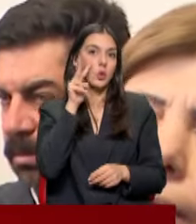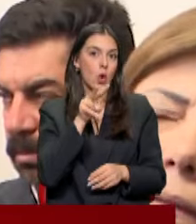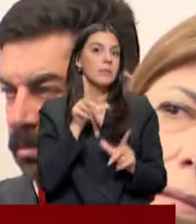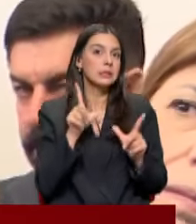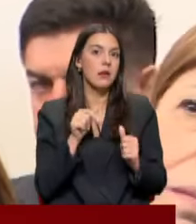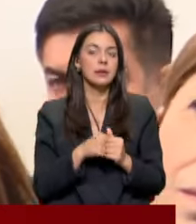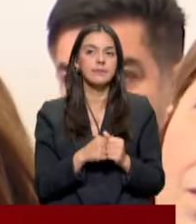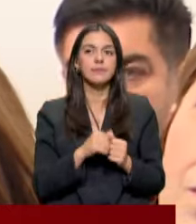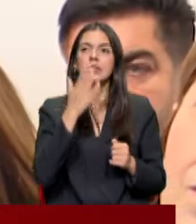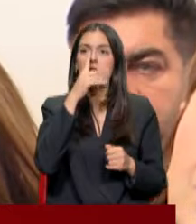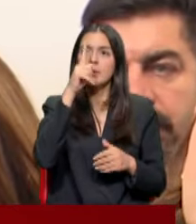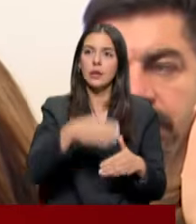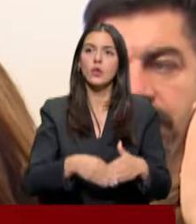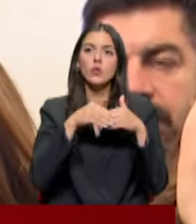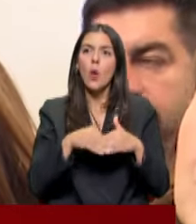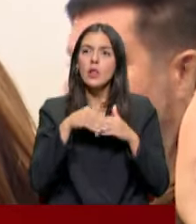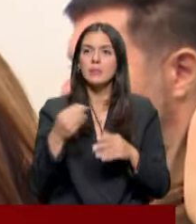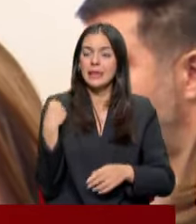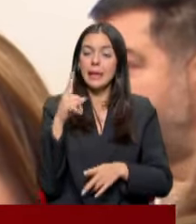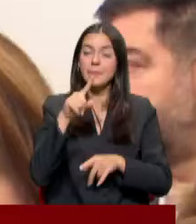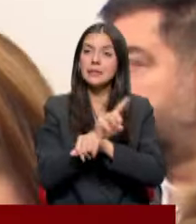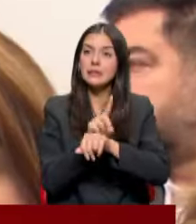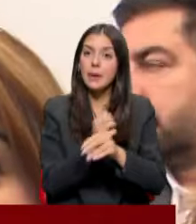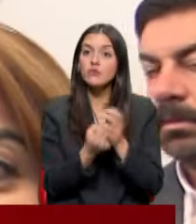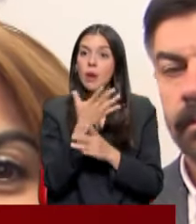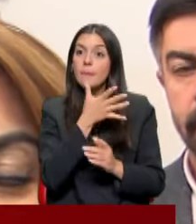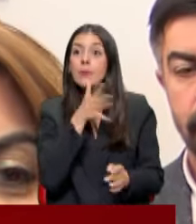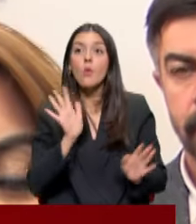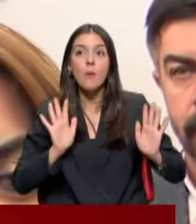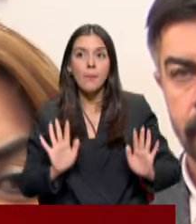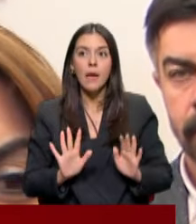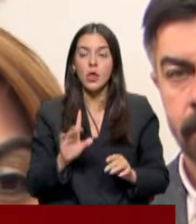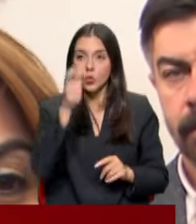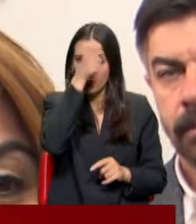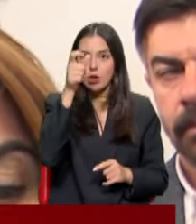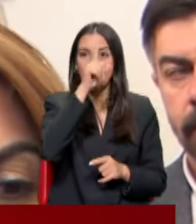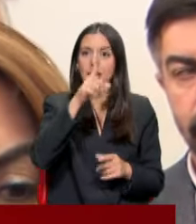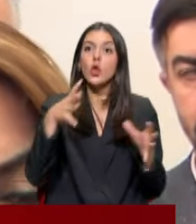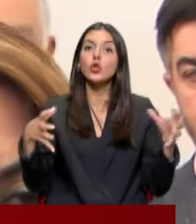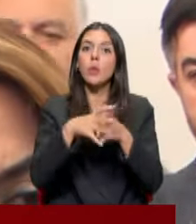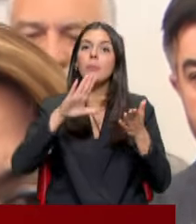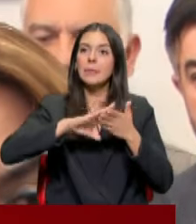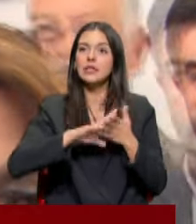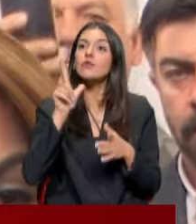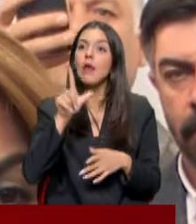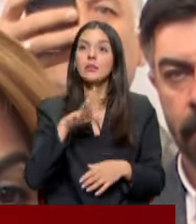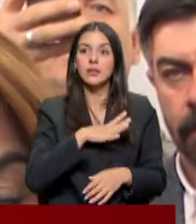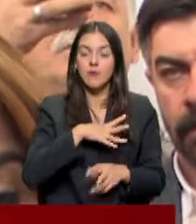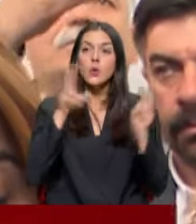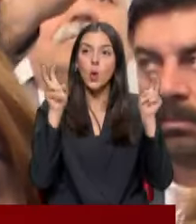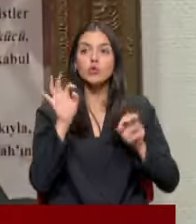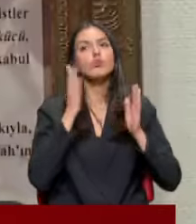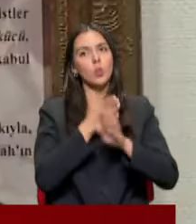görülmelidir. Sadece bir tokalaşmaktan yeni bir süreç çıkar mı bilmiyorum ama Türkiye'nin bir toplumsal barışa ihtiyacı olduğu